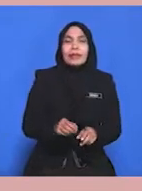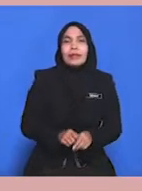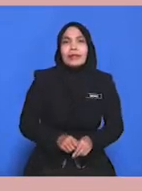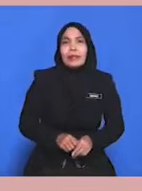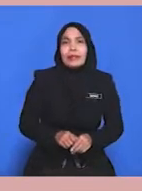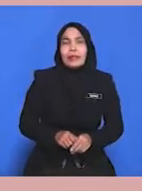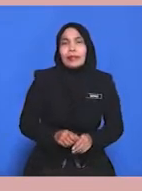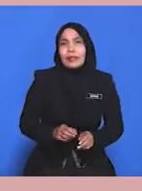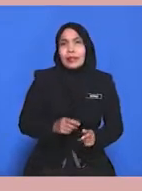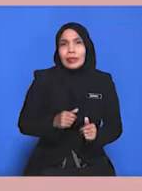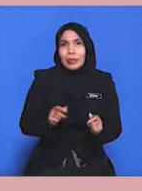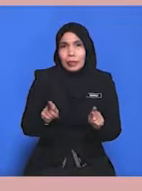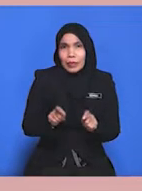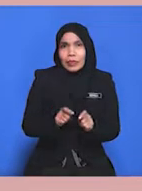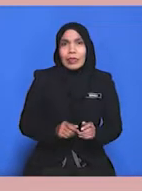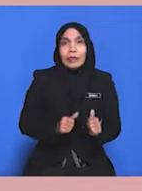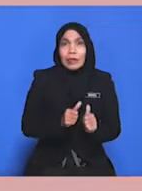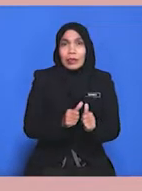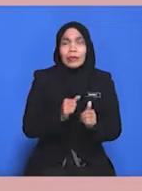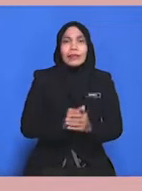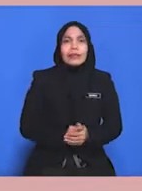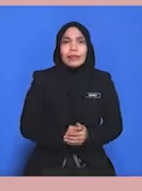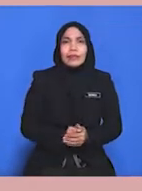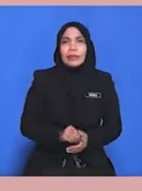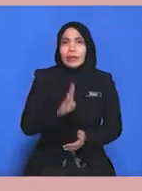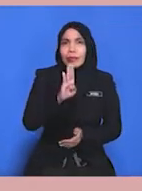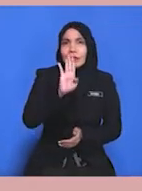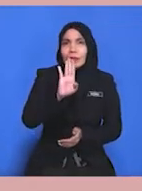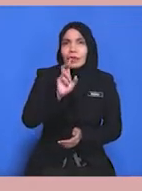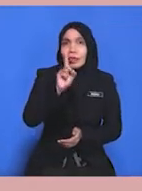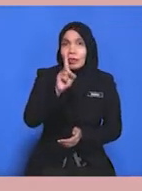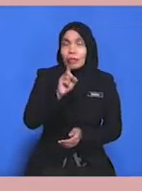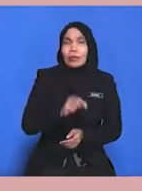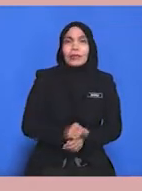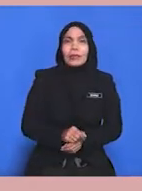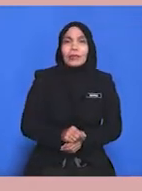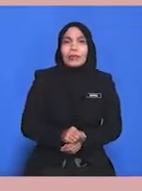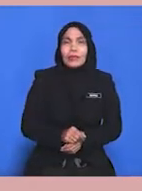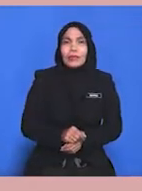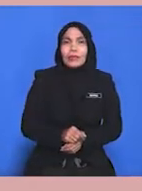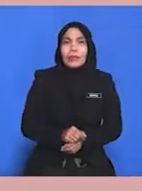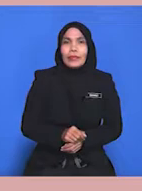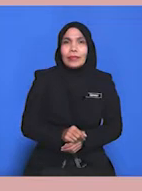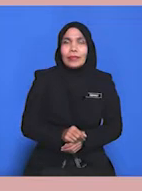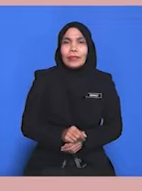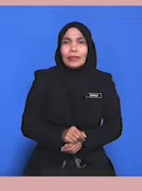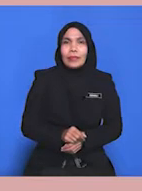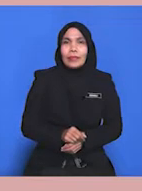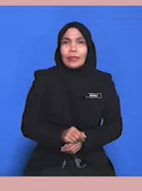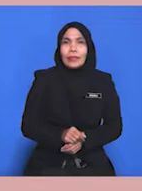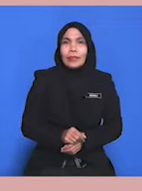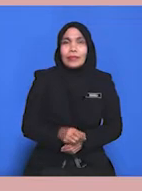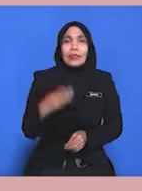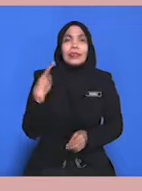Sided pertama di bahagian atas, sided kedua di bahagian bawah. Dengan yang demikian, kita